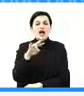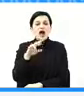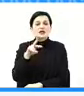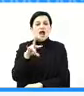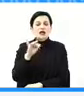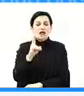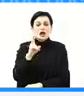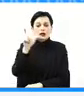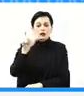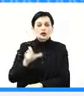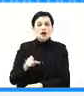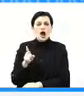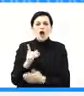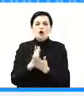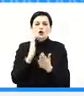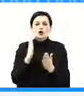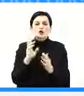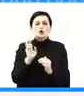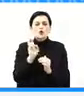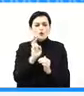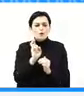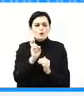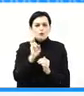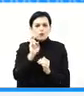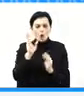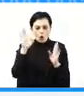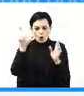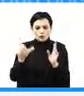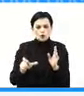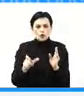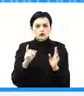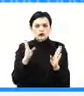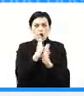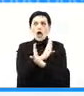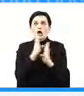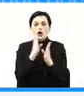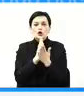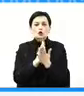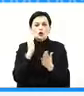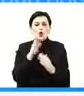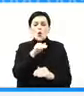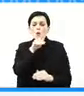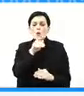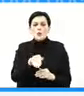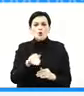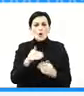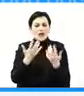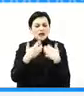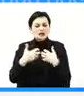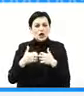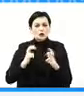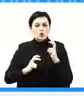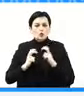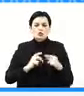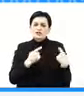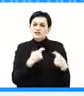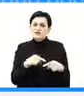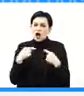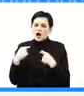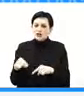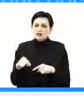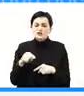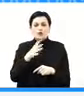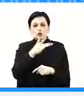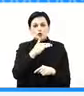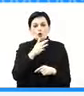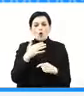ის გახლავთ გენეტიკოსი, ბოტანიკოსი, საქართველოს ტექნიკური უნივერსიტეტის პროფესორი, სხვადასხვა დროს მუშაობდა ბოტანიკის